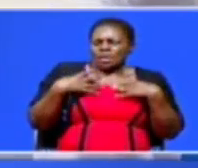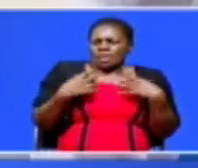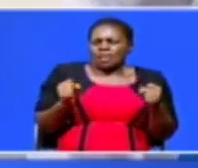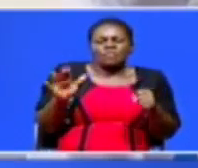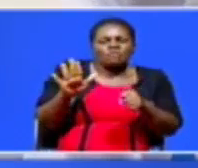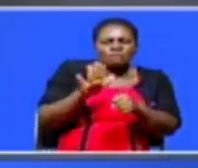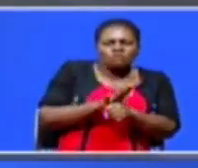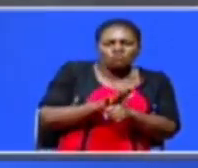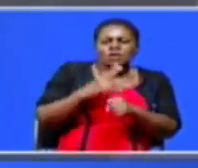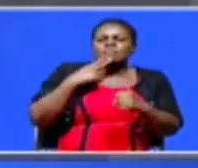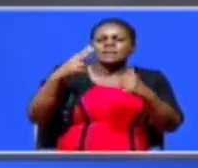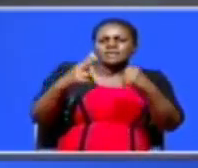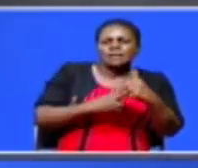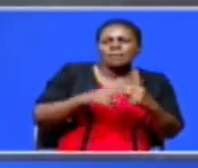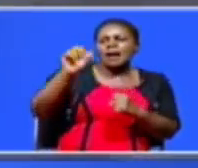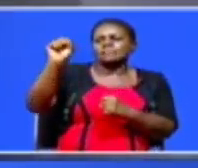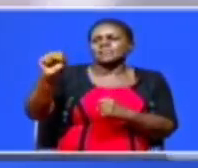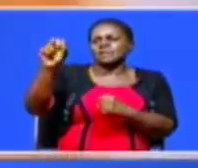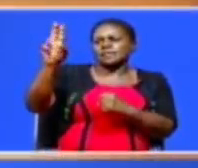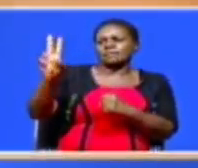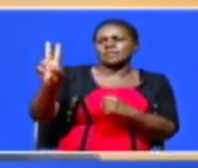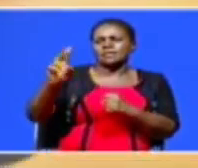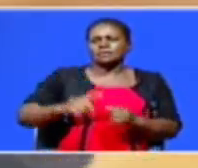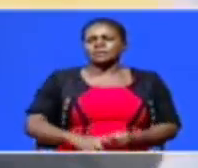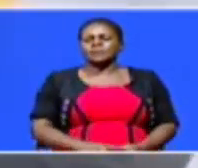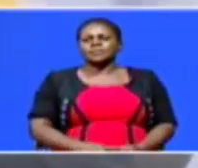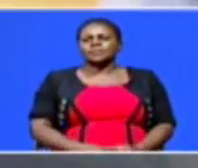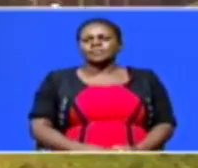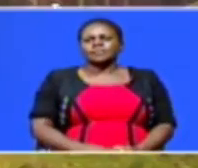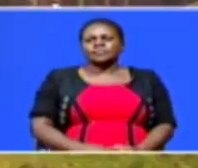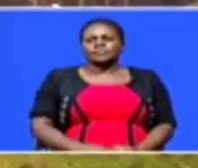nambari waliopona 752. Emmanuel To, KTN News, Nairobi.